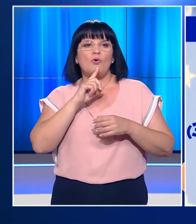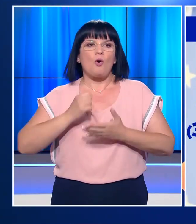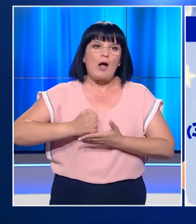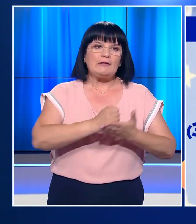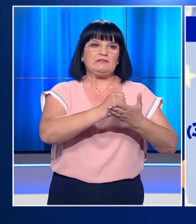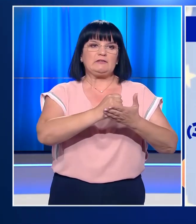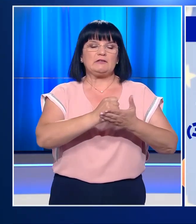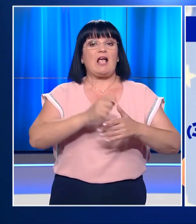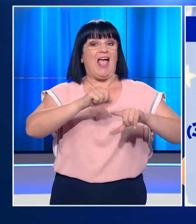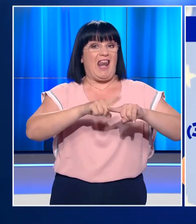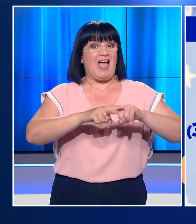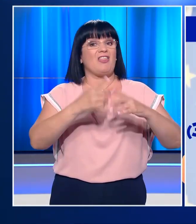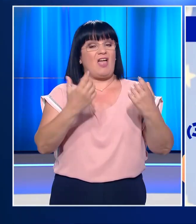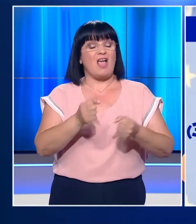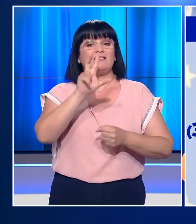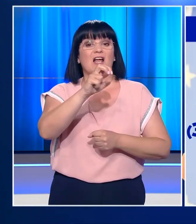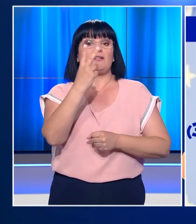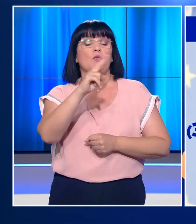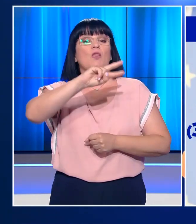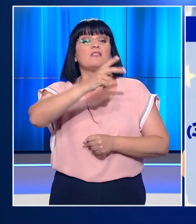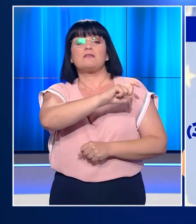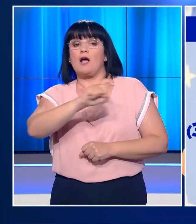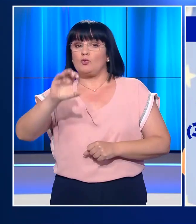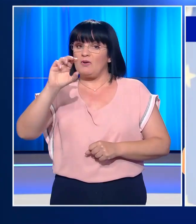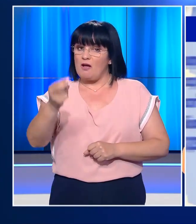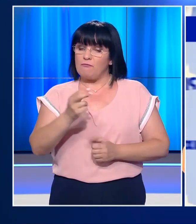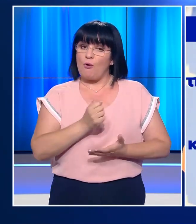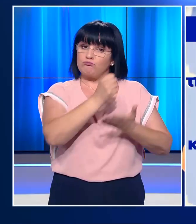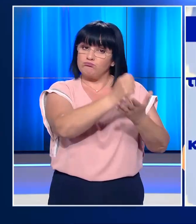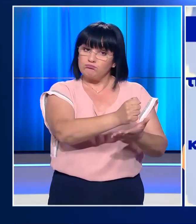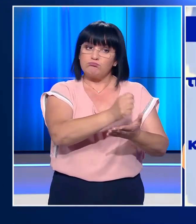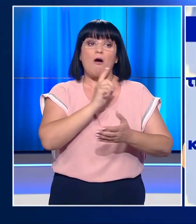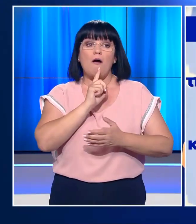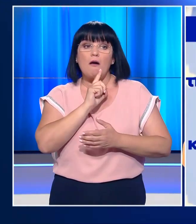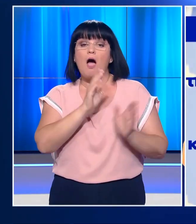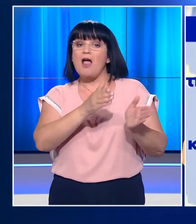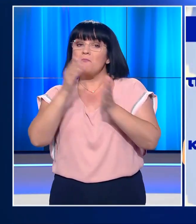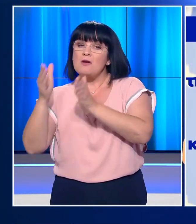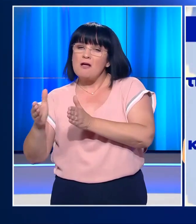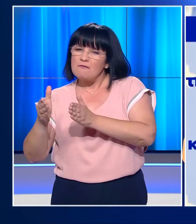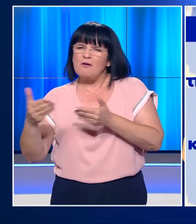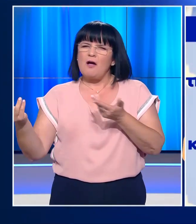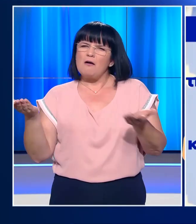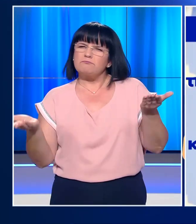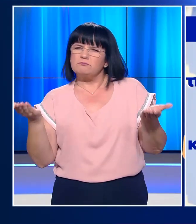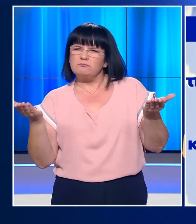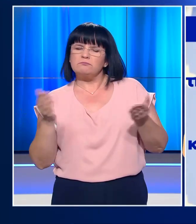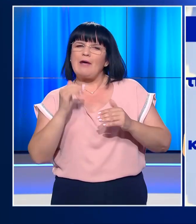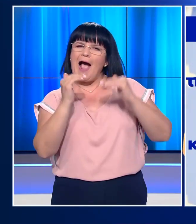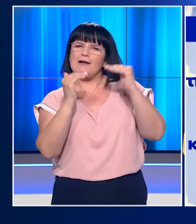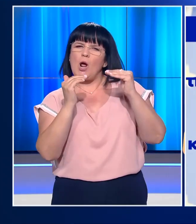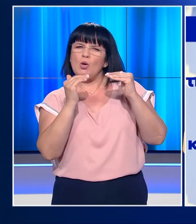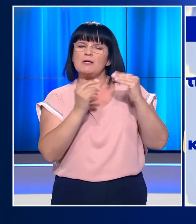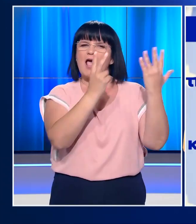ενισχύσεων, που στην περίπτωση της Ελλάδας ανέρχονται στα 32 δισεκατομμύρια ευρώ. Στον αντίποδα, ενθαρρυντικά είναι τα μηνύματα που αφορούν στη διατήρηση της